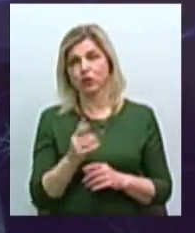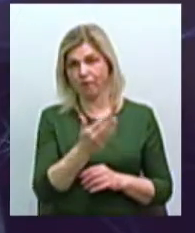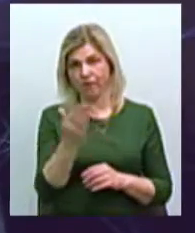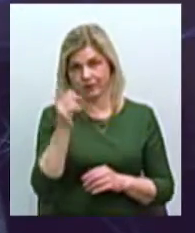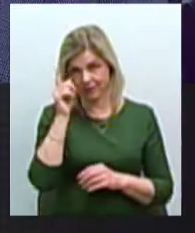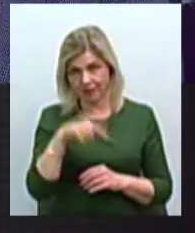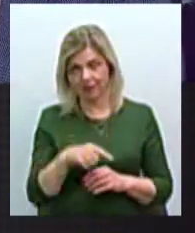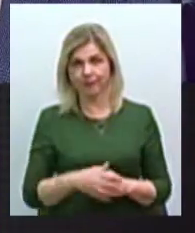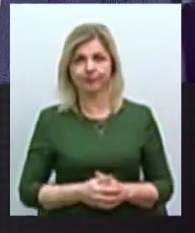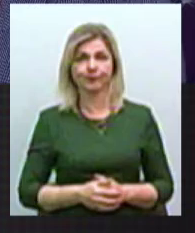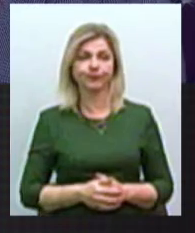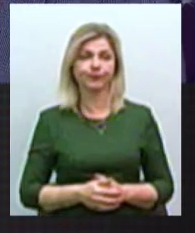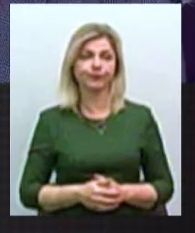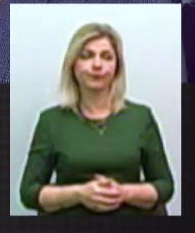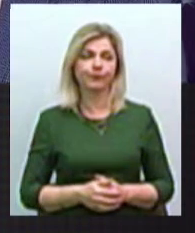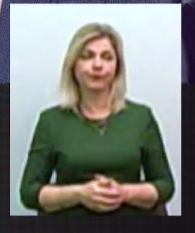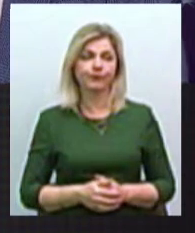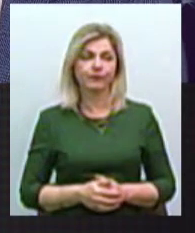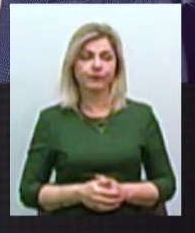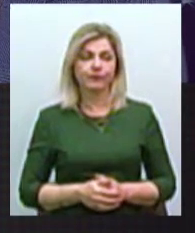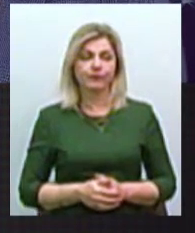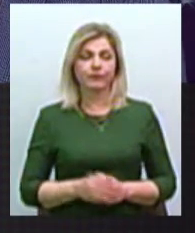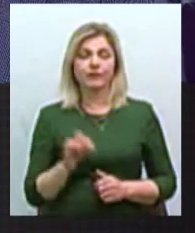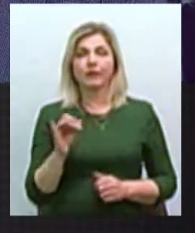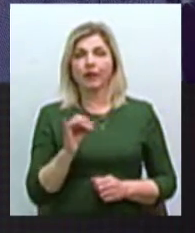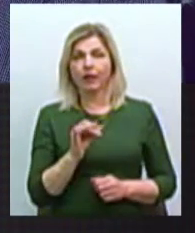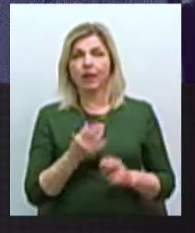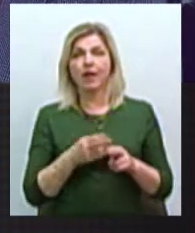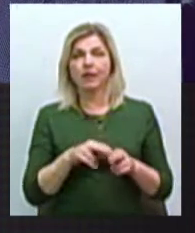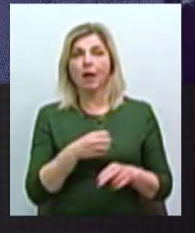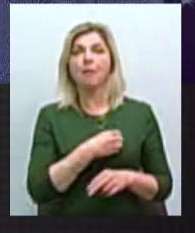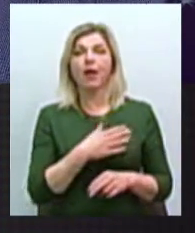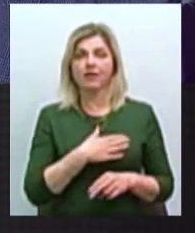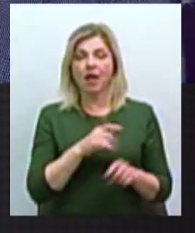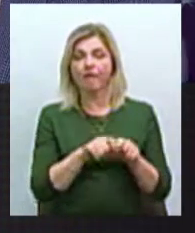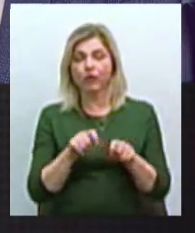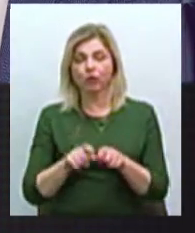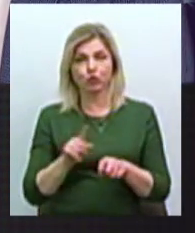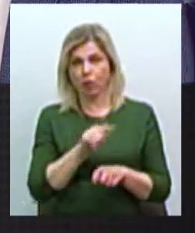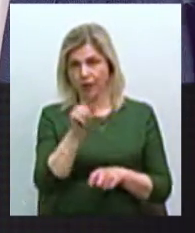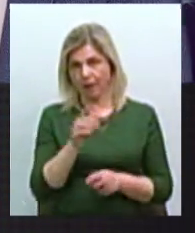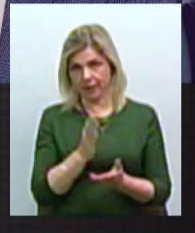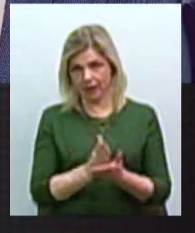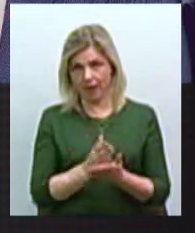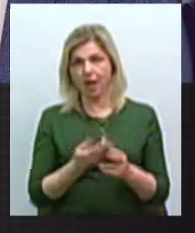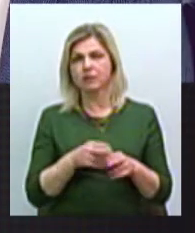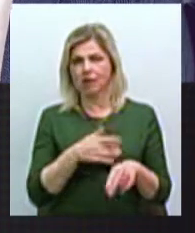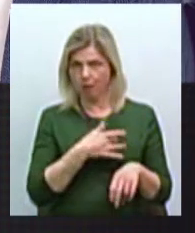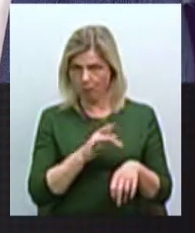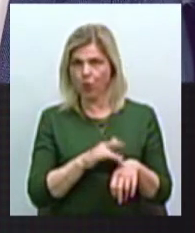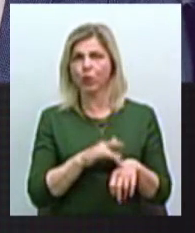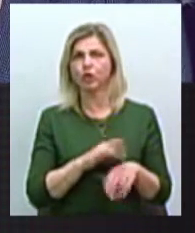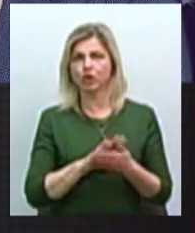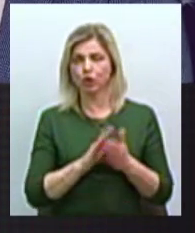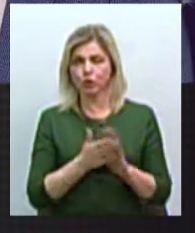напевно, і про інвентаризувати все це майно, яке там є. Тому це була болюча ситуація з огляду на